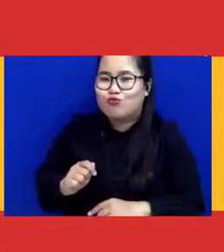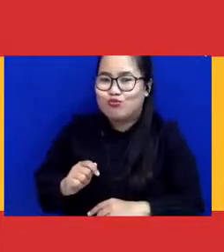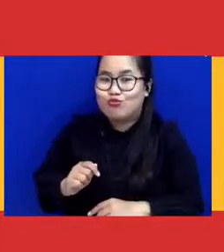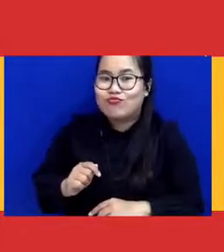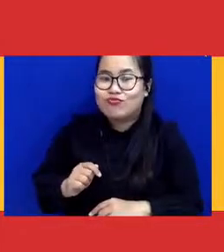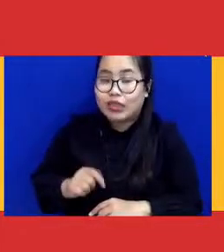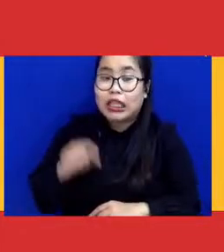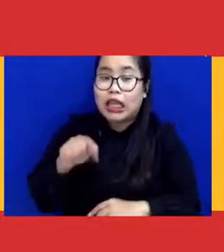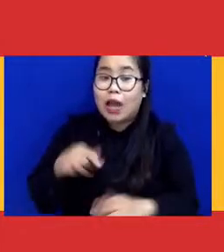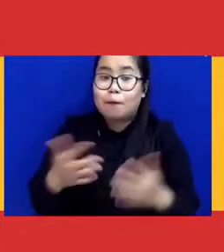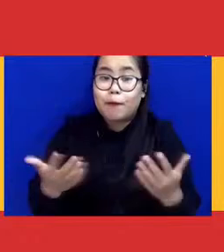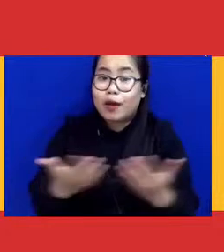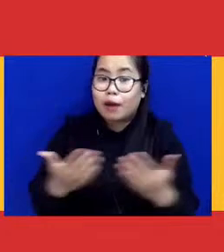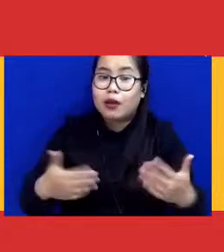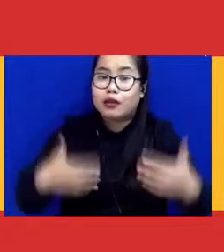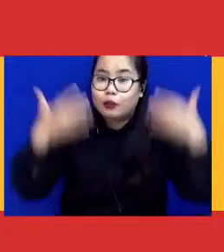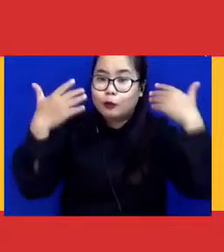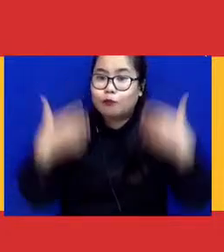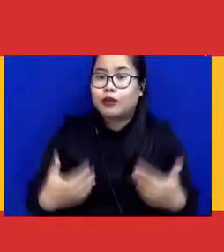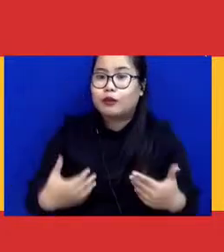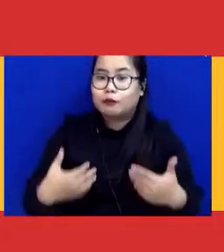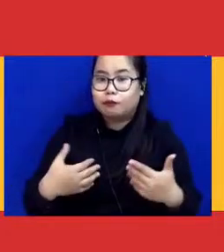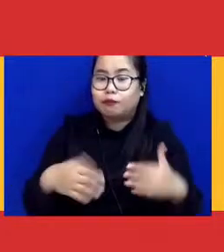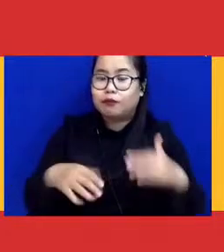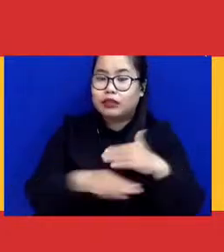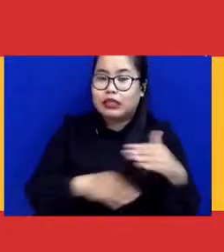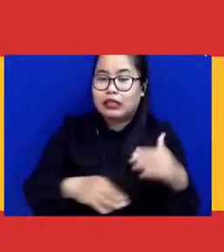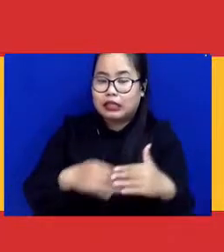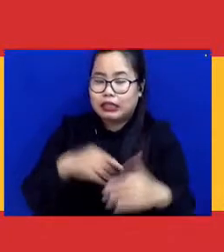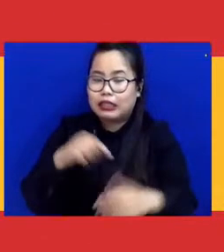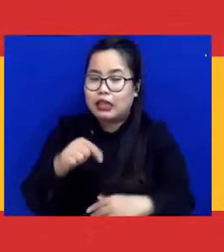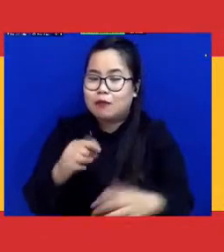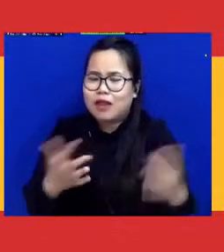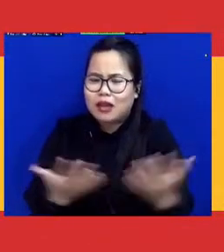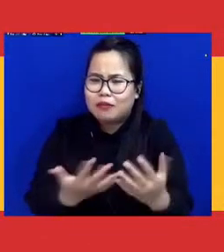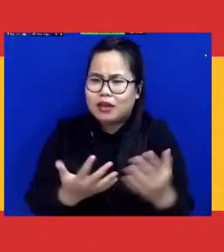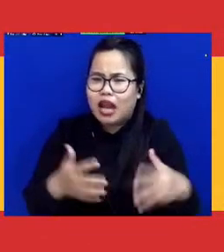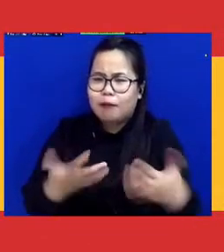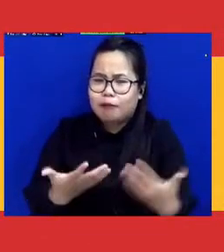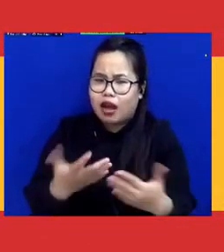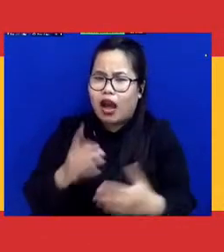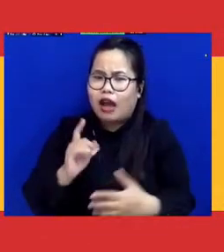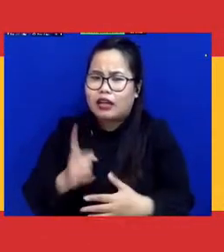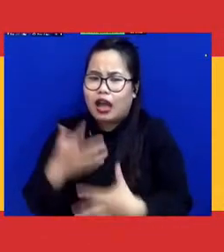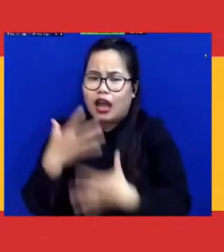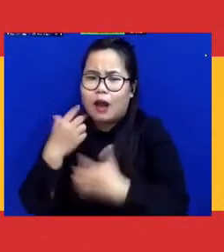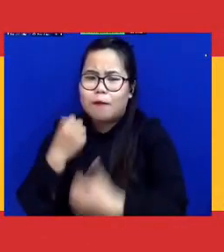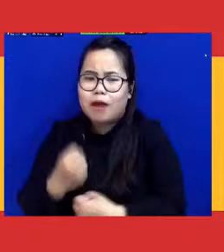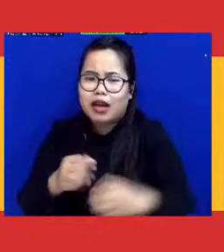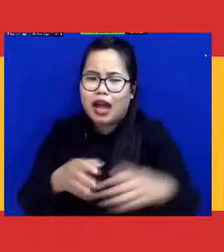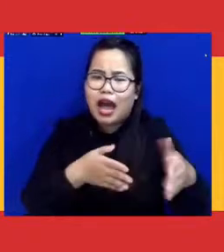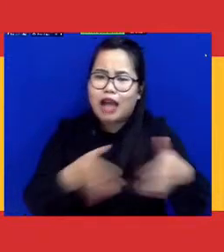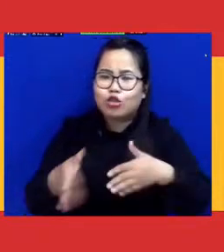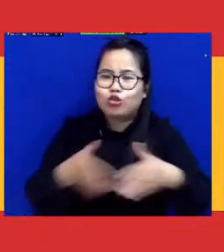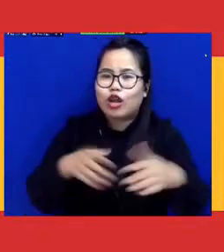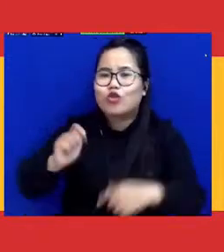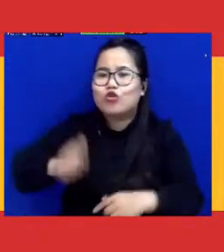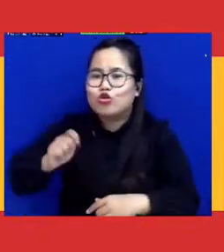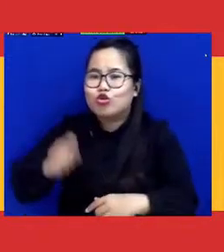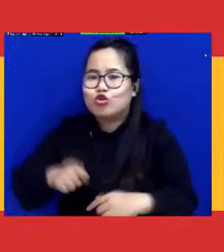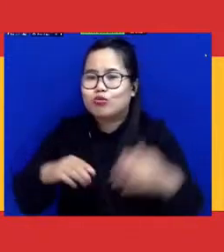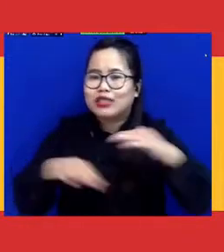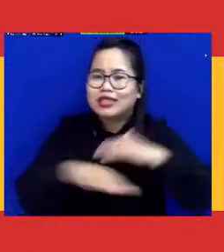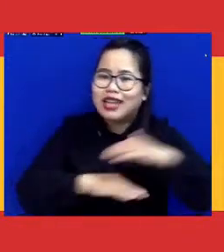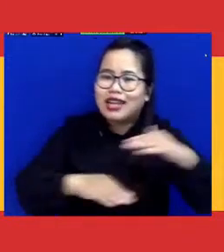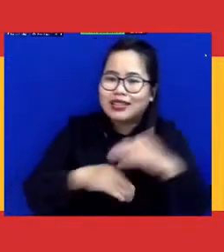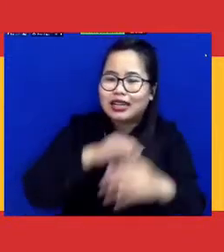human rights based approach ini menginginkan adanya aturan hukum yang menjadi dasar untuk keterlibatan